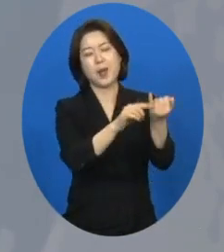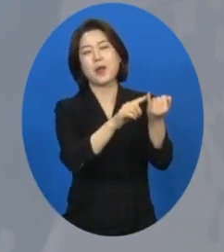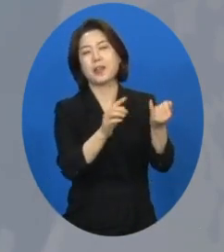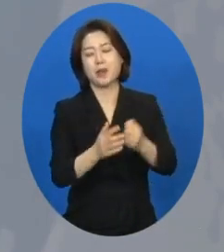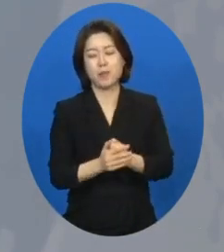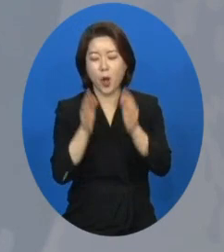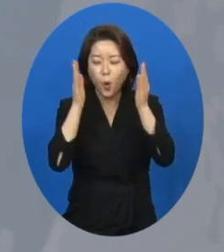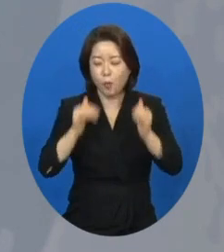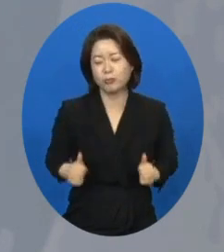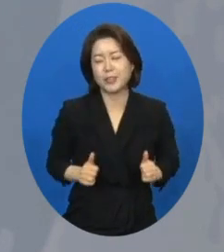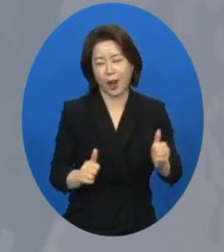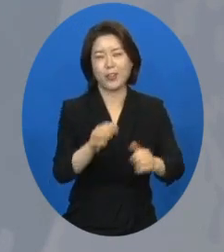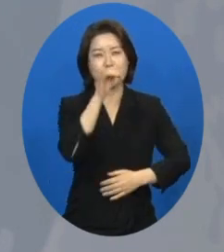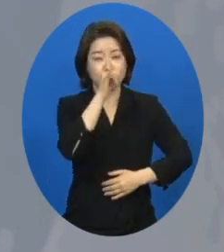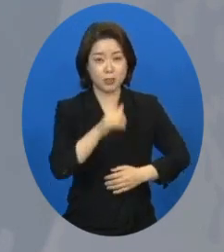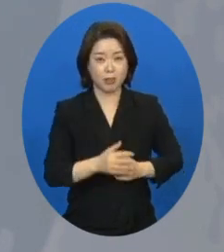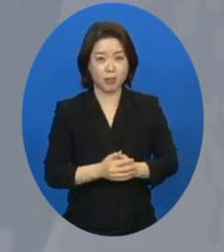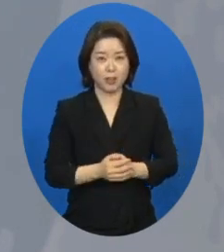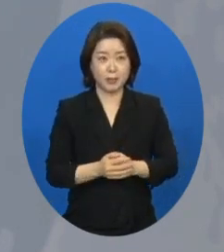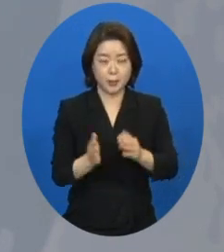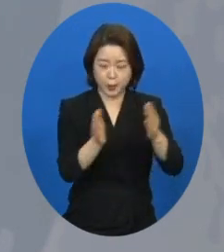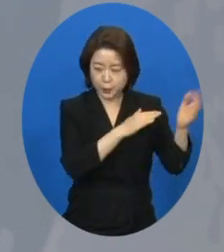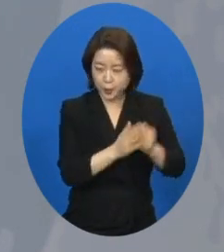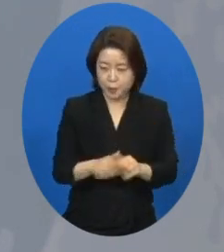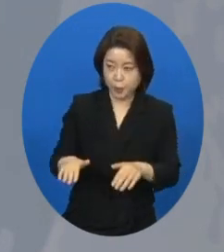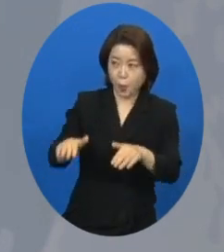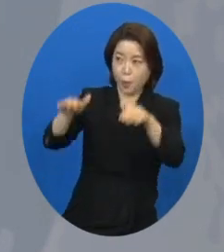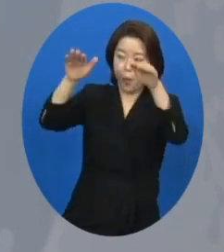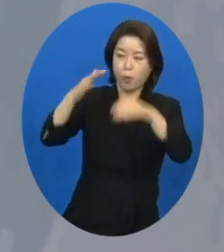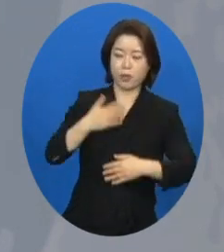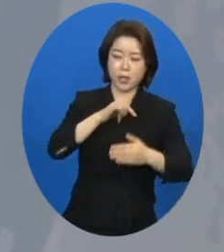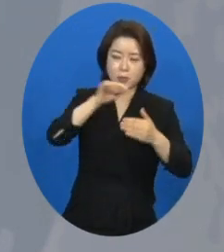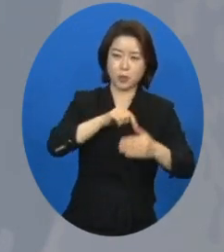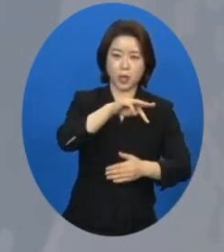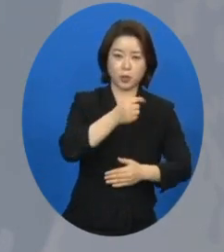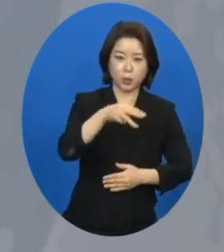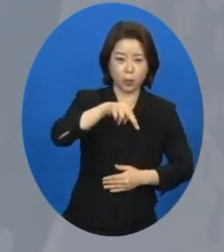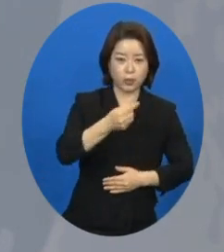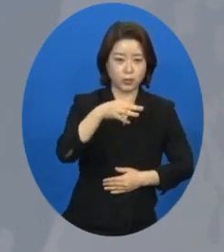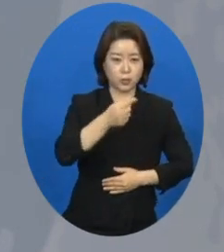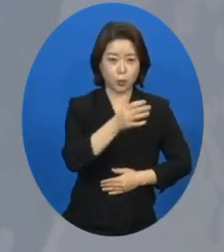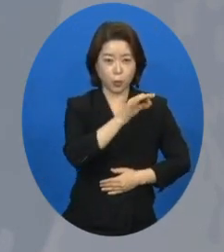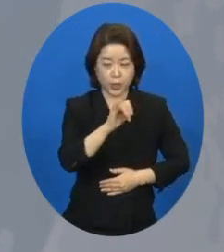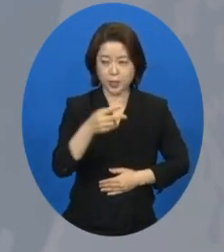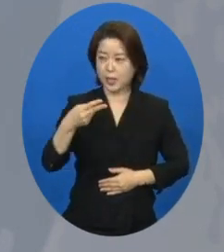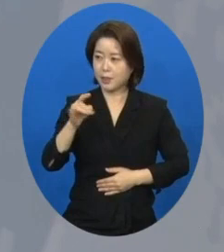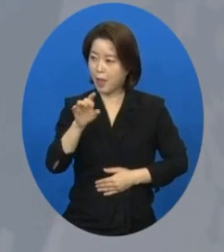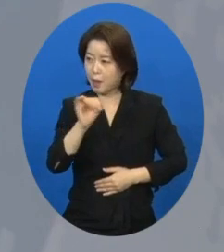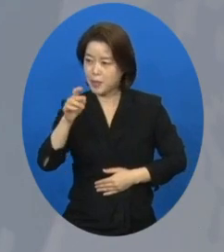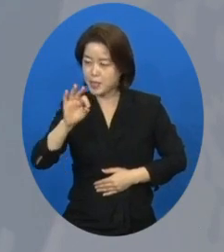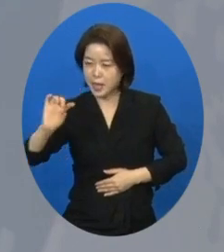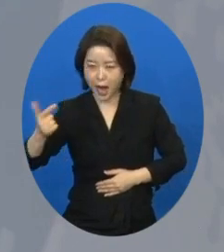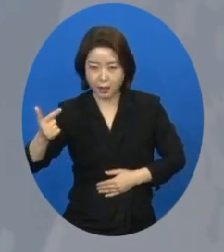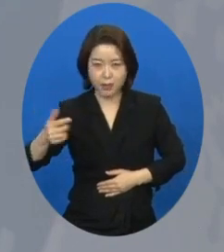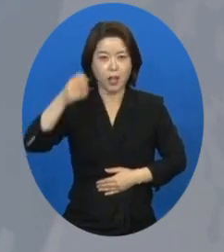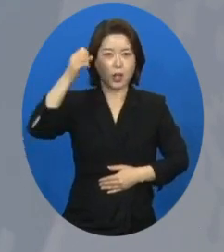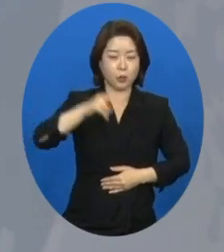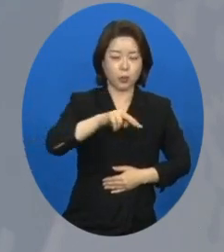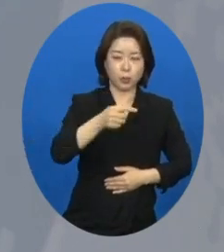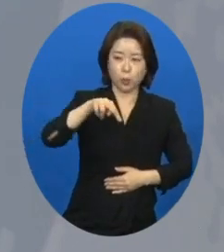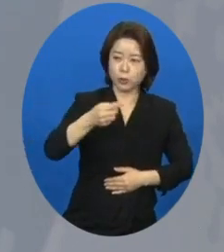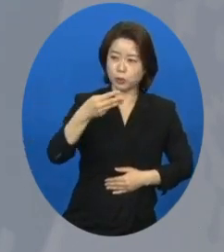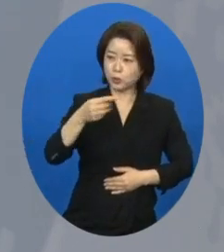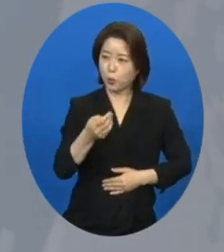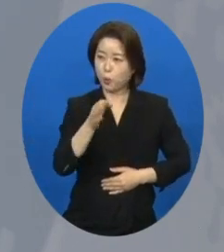했다. 그러다가 또 내 가슴 속에는 톨스토이가 살게 되었고 데미안이 살게 되었으며 다시